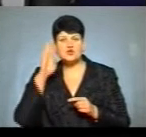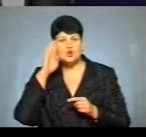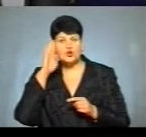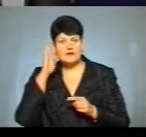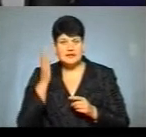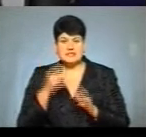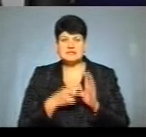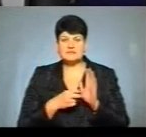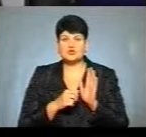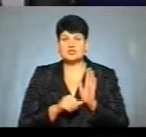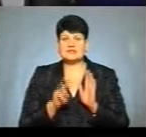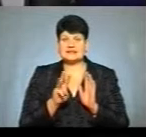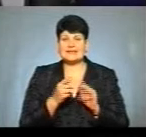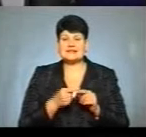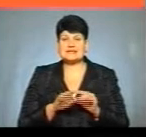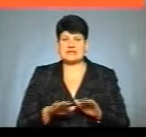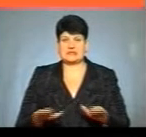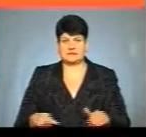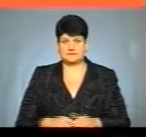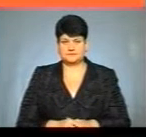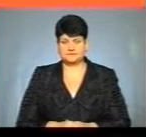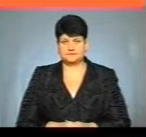і 763 – це діти.